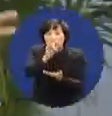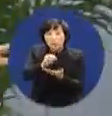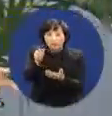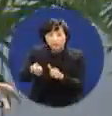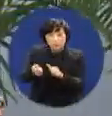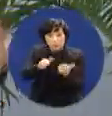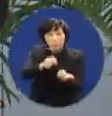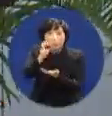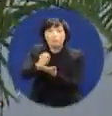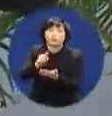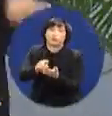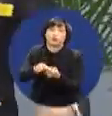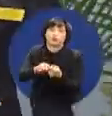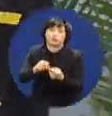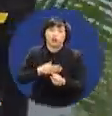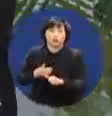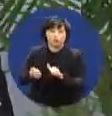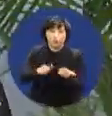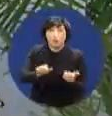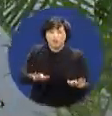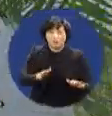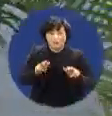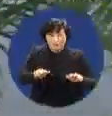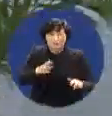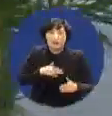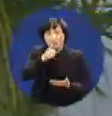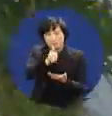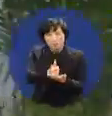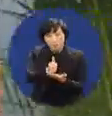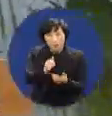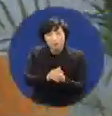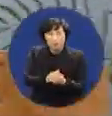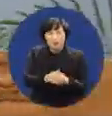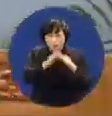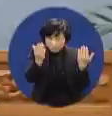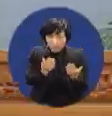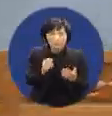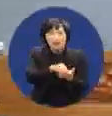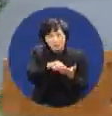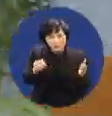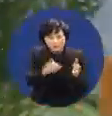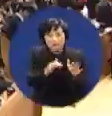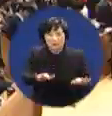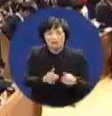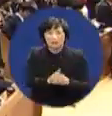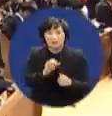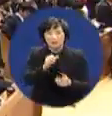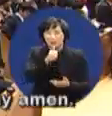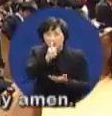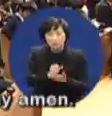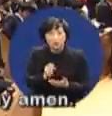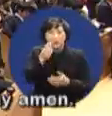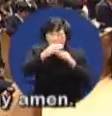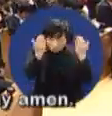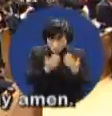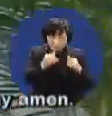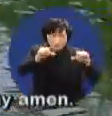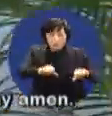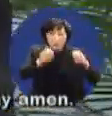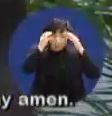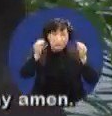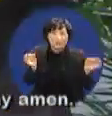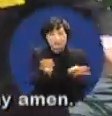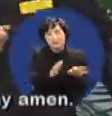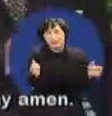합법적으로 죽으셨으니 나는 법적으로 구원받았습니다. 죄로 오는 모든 저주와 고통이 오늘 다 떠나가야 합니다. 우리는 막연한 게 아니라